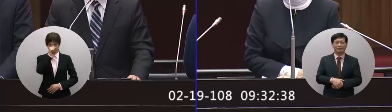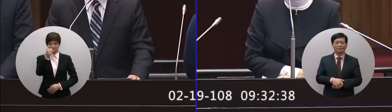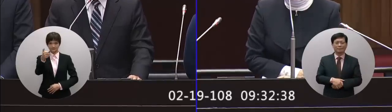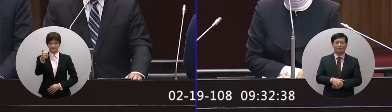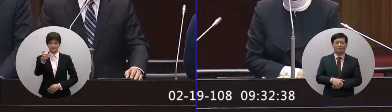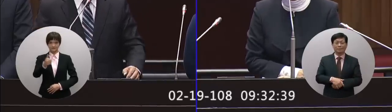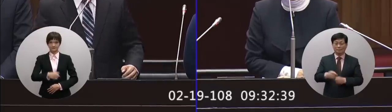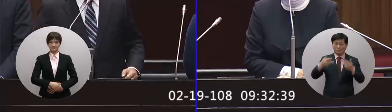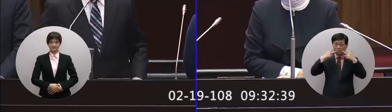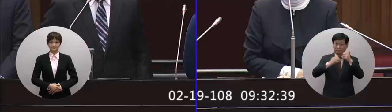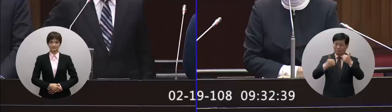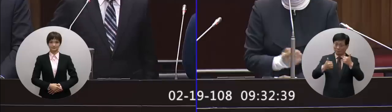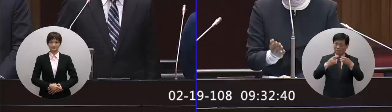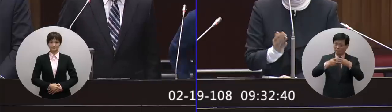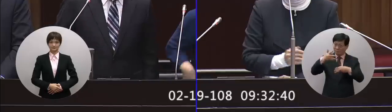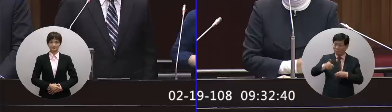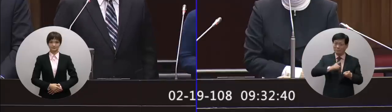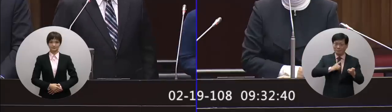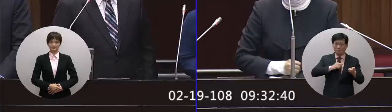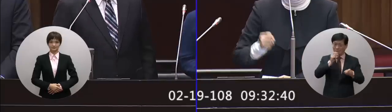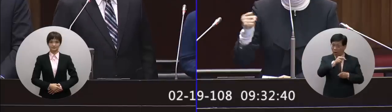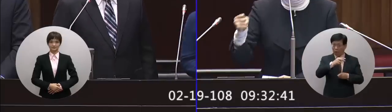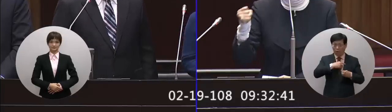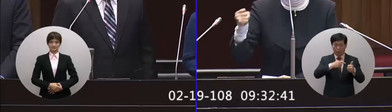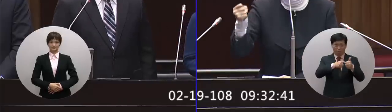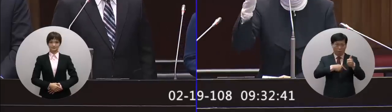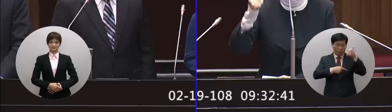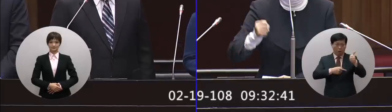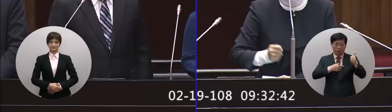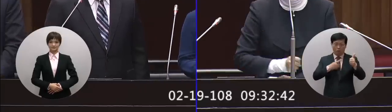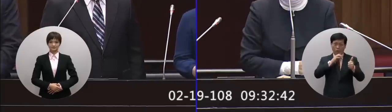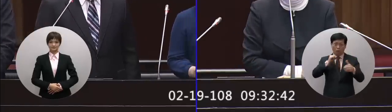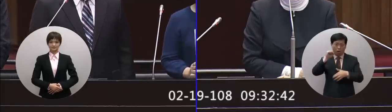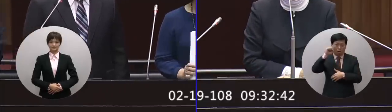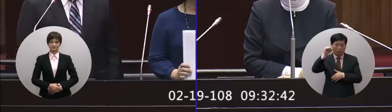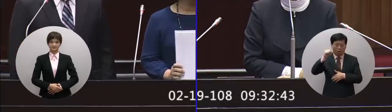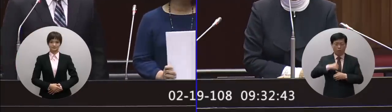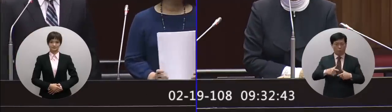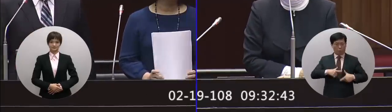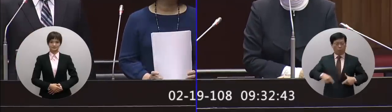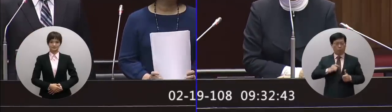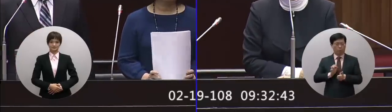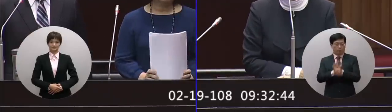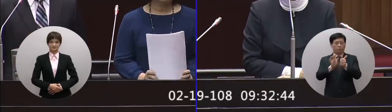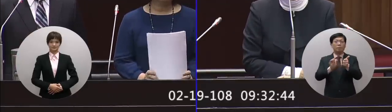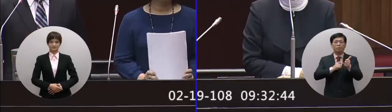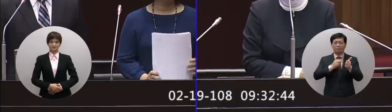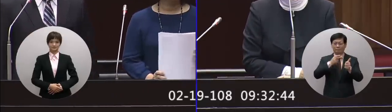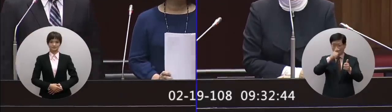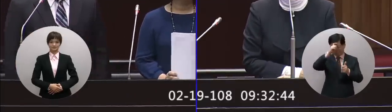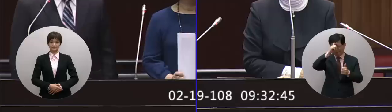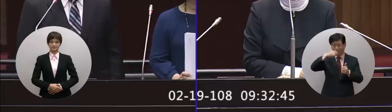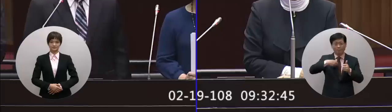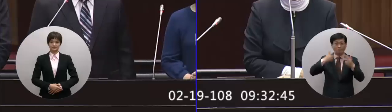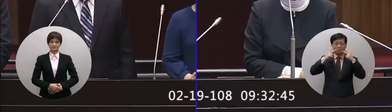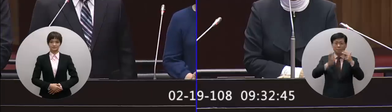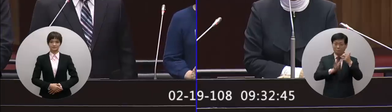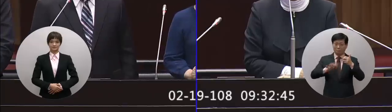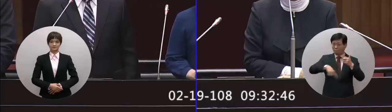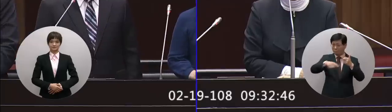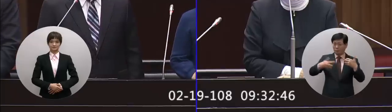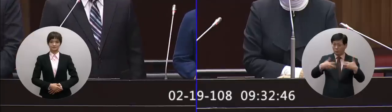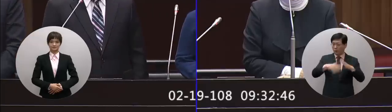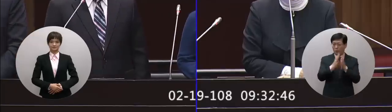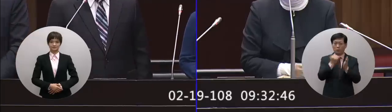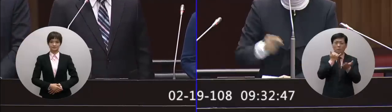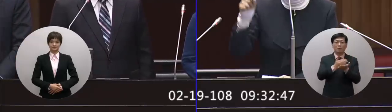谢您。 原民会主委，您看到你有一个非常冲冲冲的院长给你顶着，希望原住民的所有的问题能够